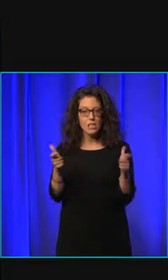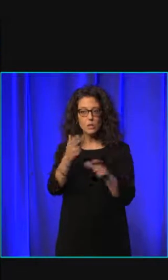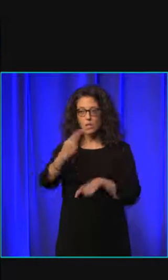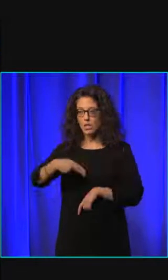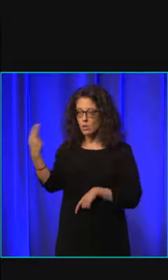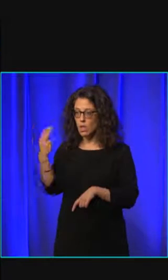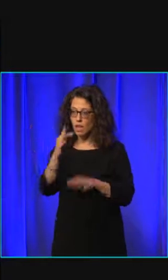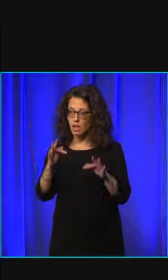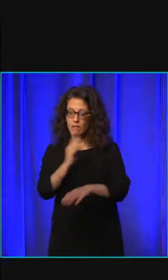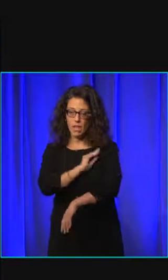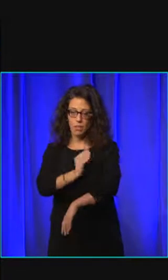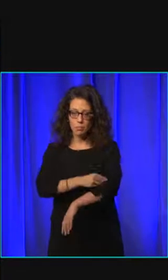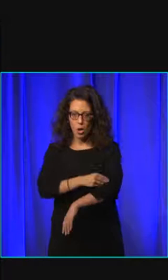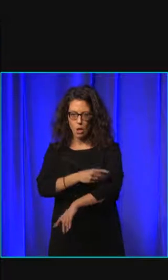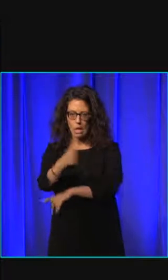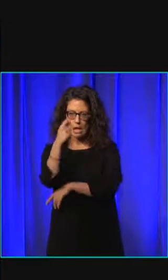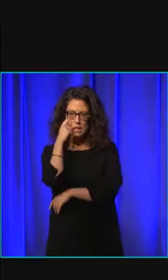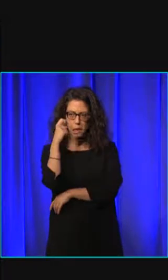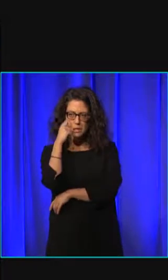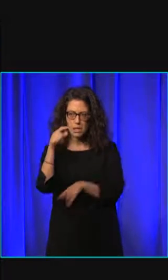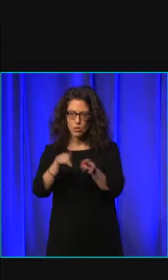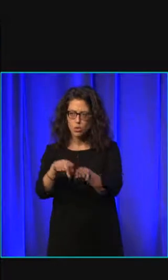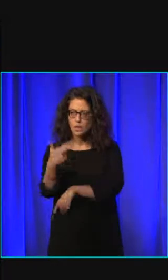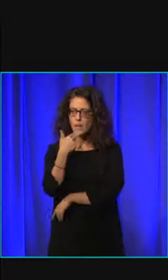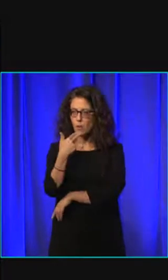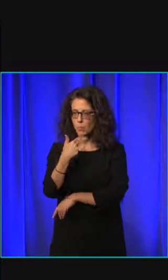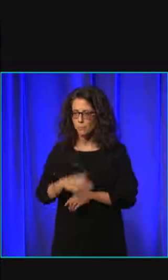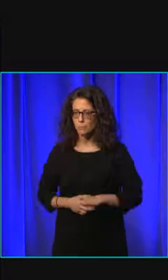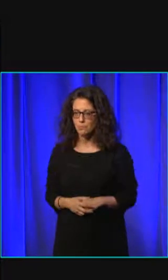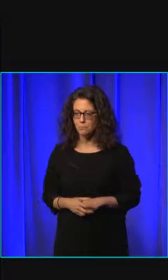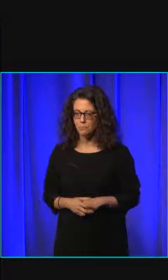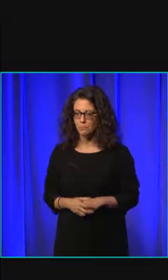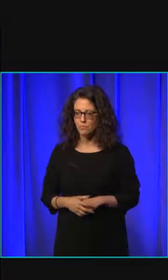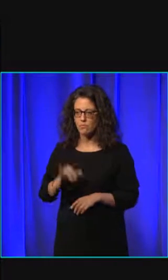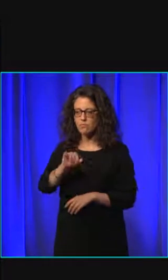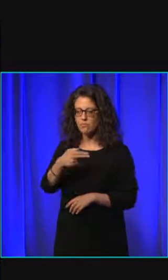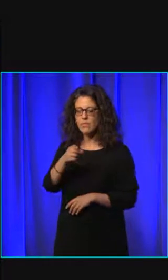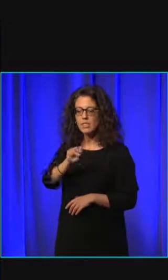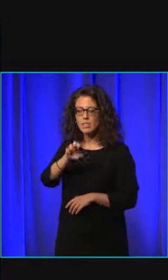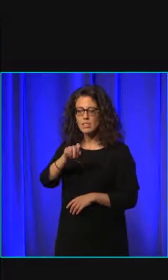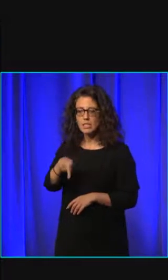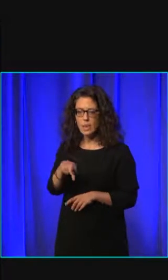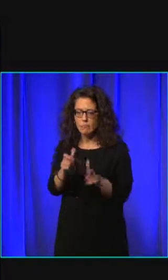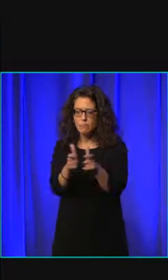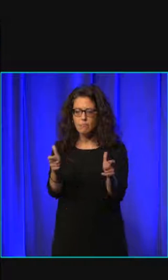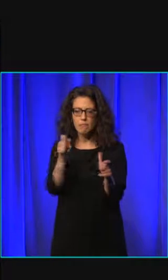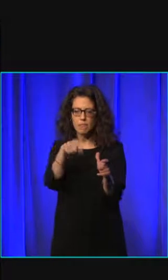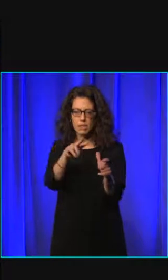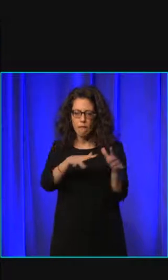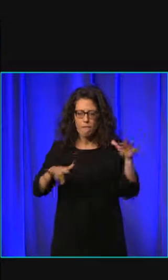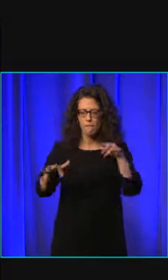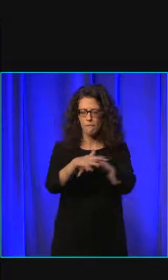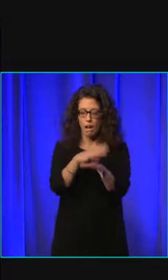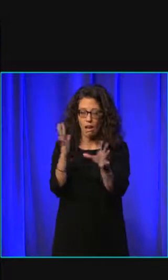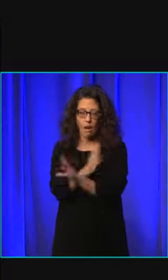du Sport, de l'Expertise et de la Performance. Voilà. Alors, l'INSEP, c'est un endroit qui est extraordinaire